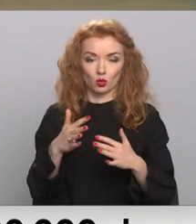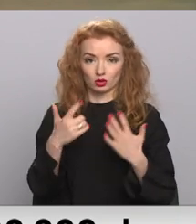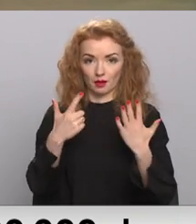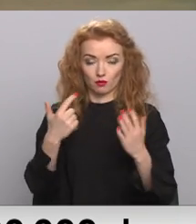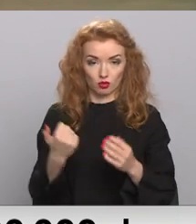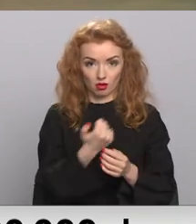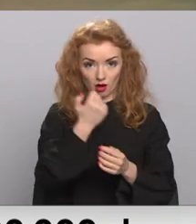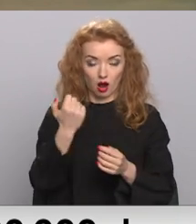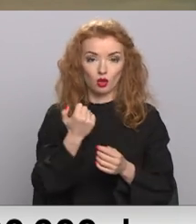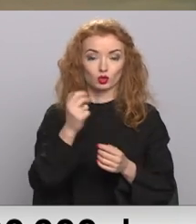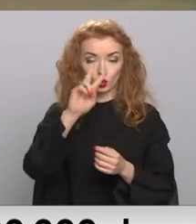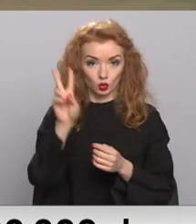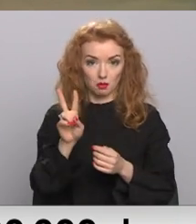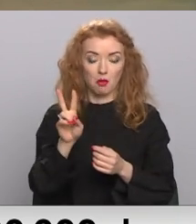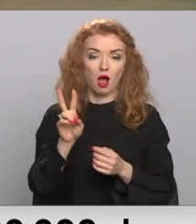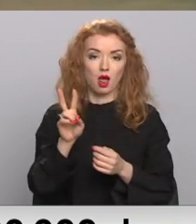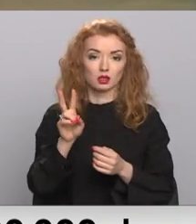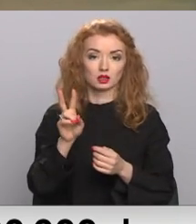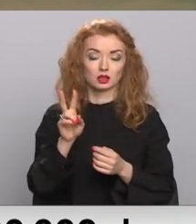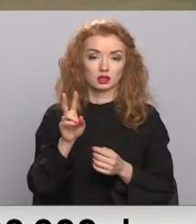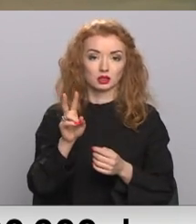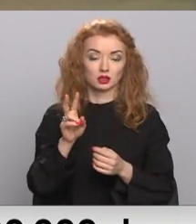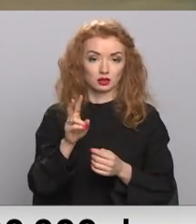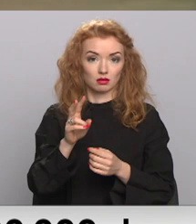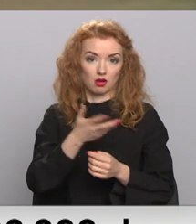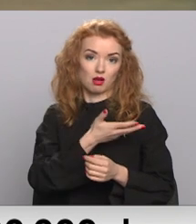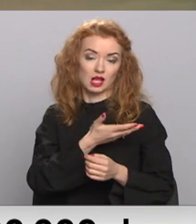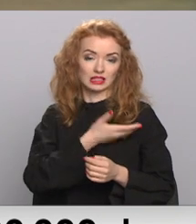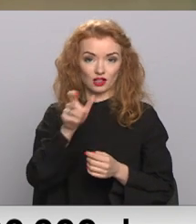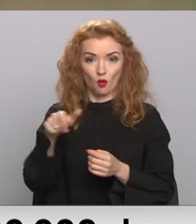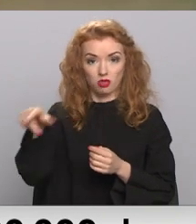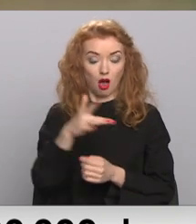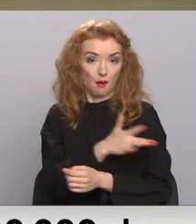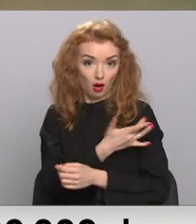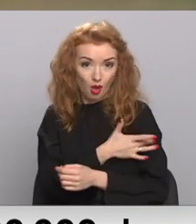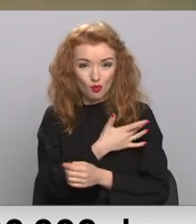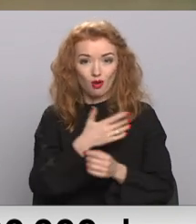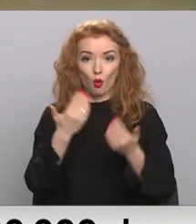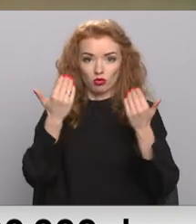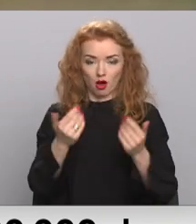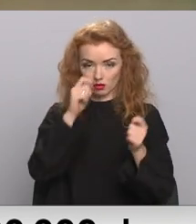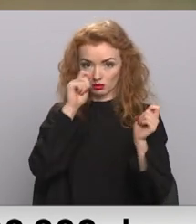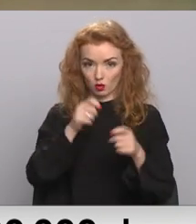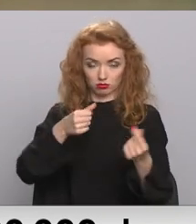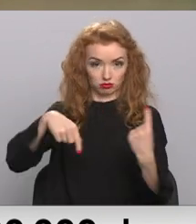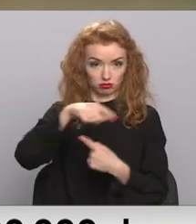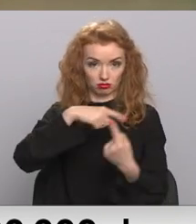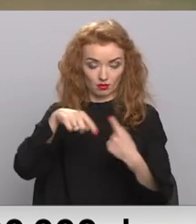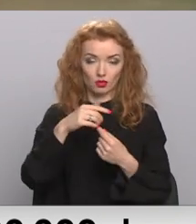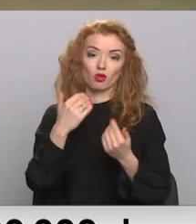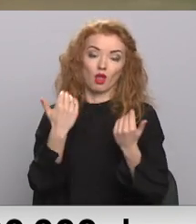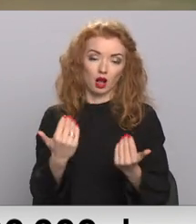7 gadus rīt Jūrmalas atvainojas iedzīvotājs apkalpot, un šī ir mūsu negūtā peļņa, jo likumiski, kā